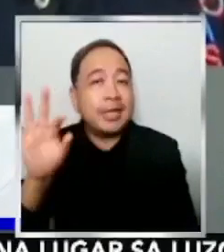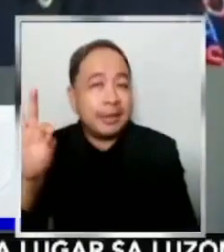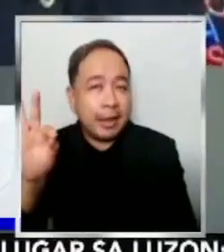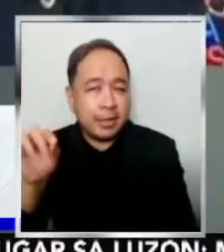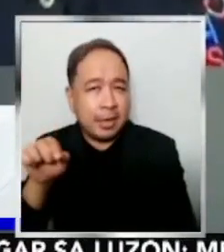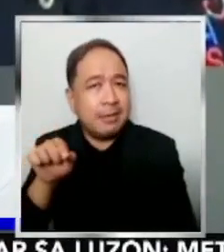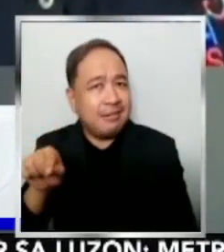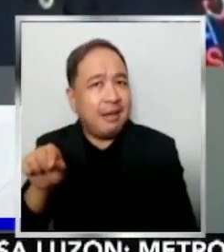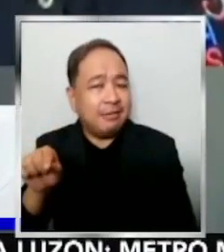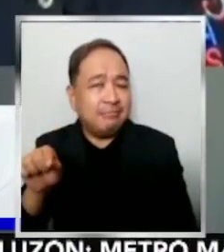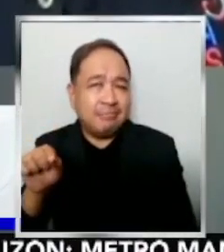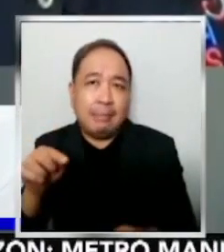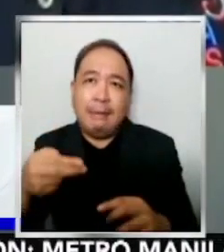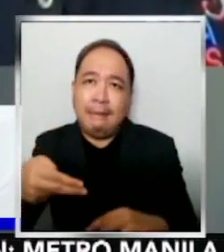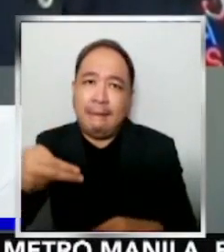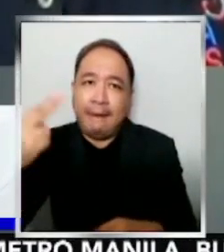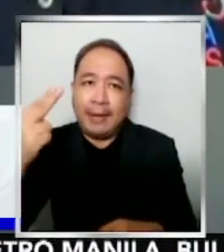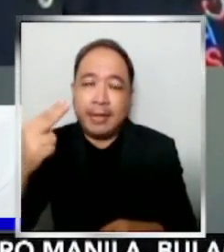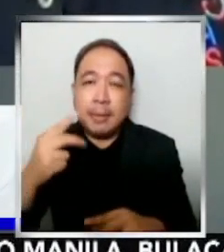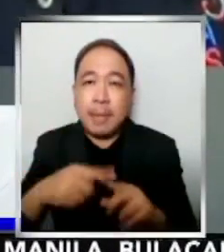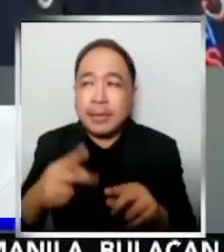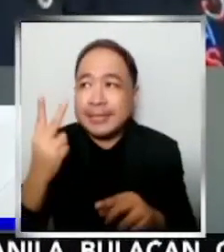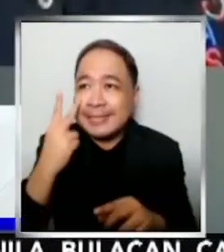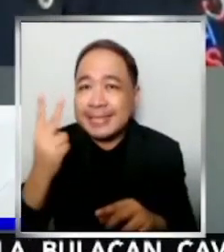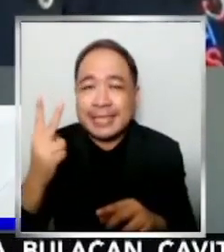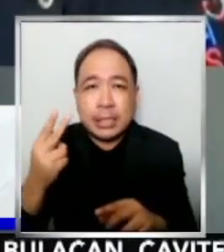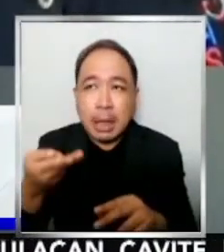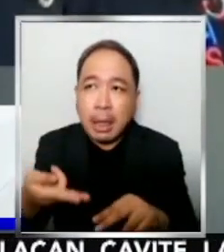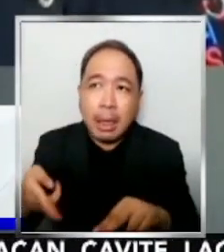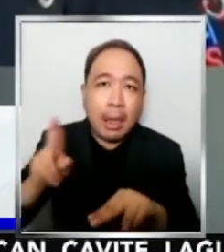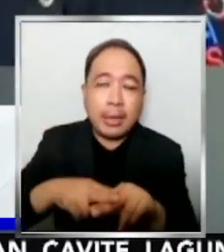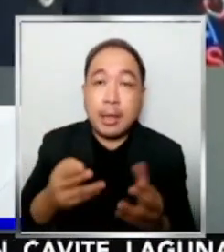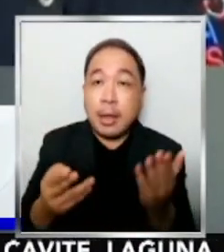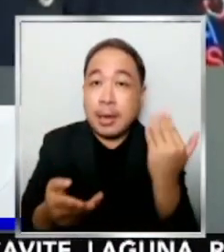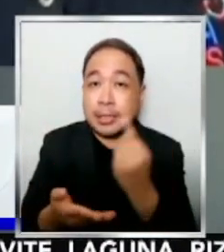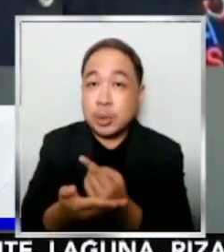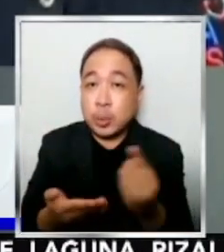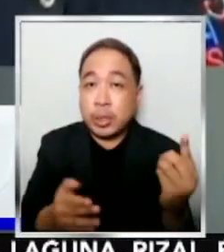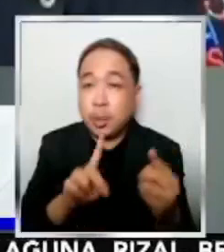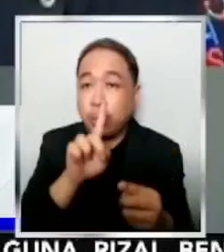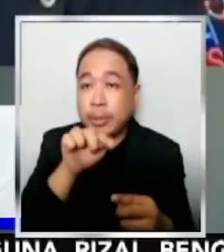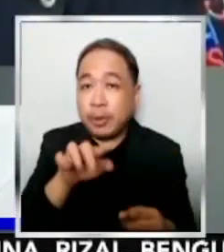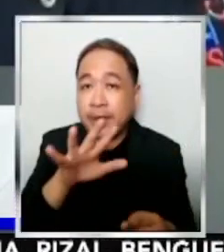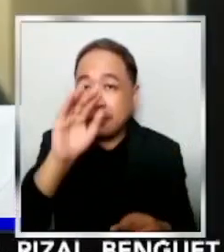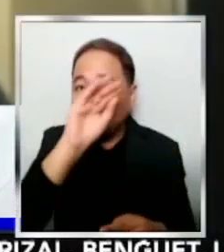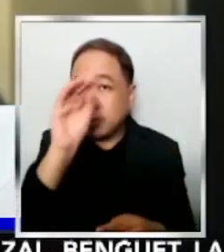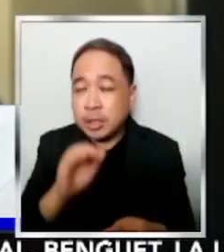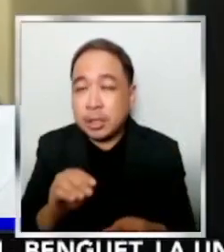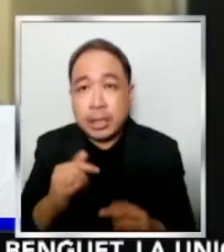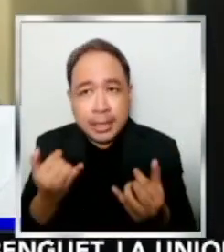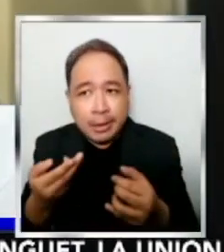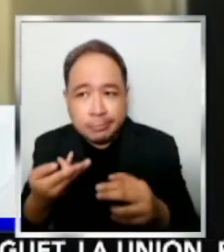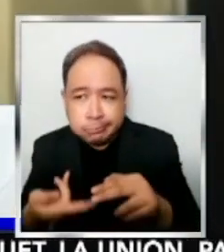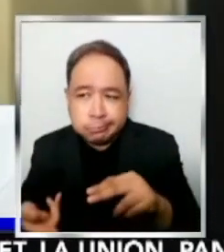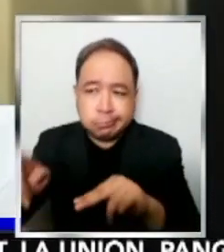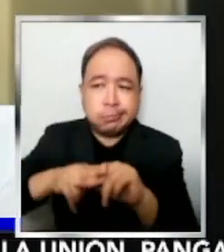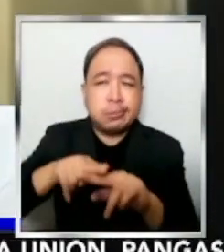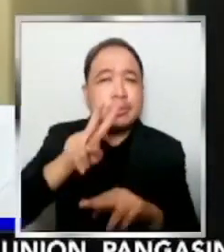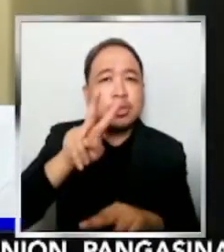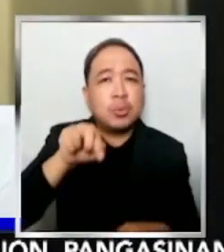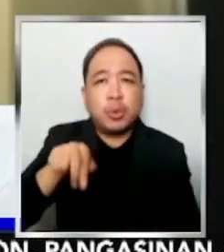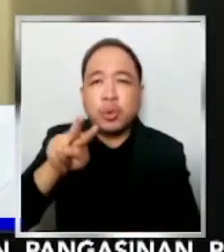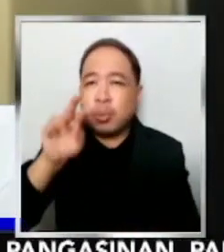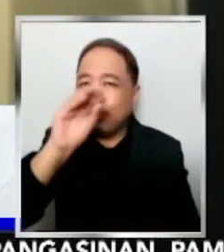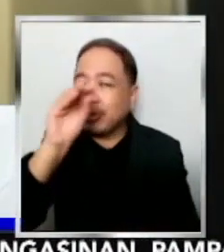yung positivity rate niya. Last week, nasa 1.5%. Ngayon, nasa 2.2%. So, medyo malaking taas, pagtaas